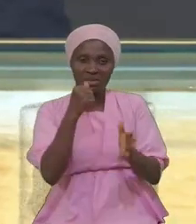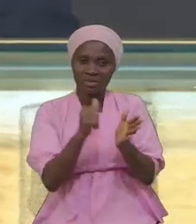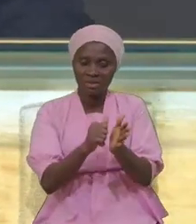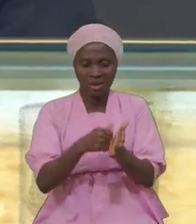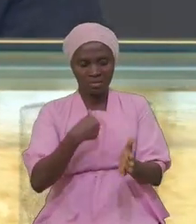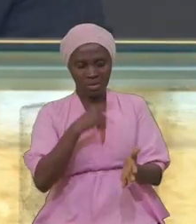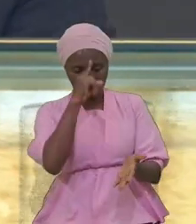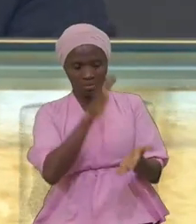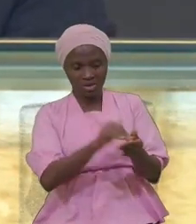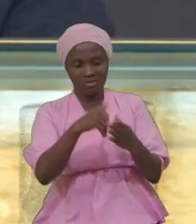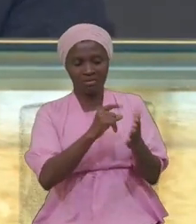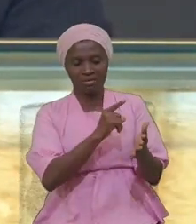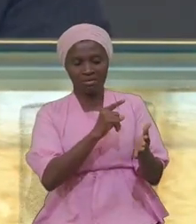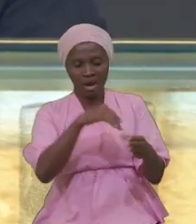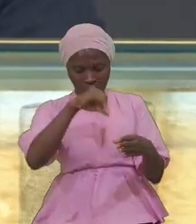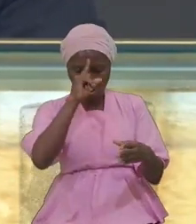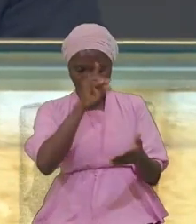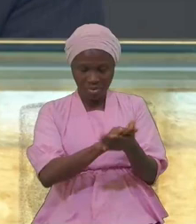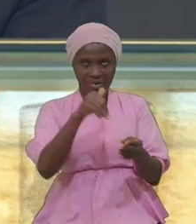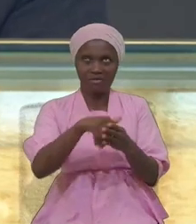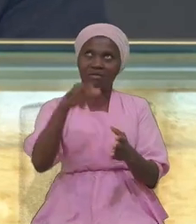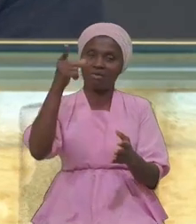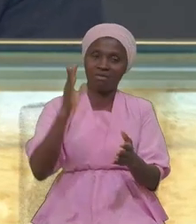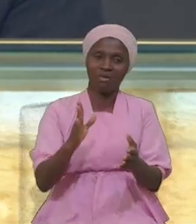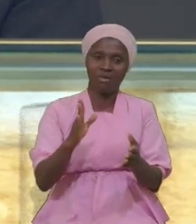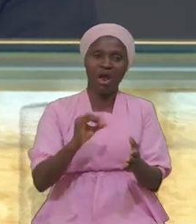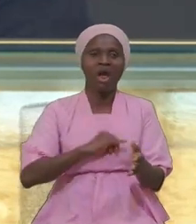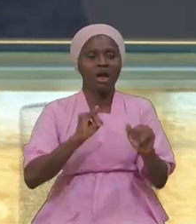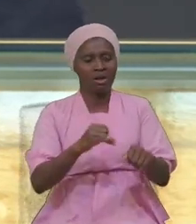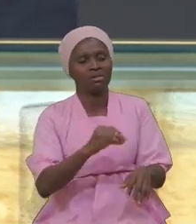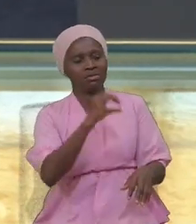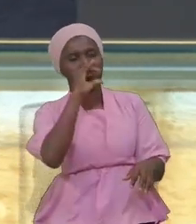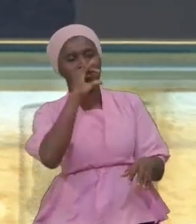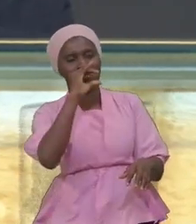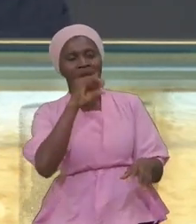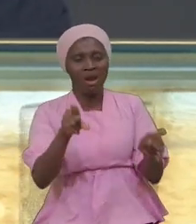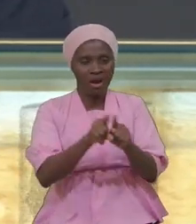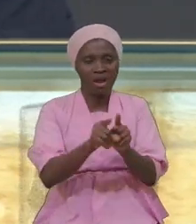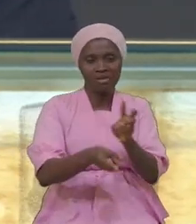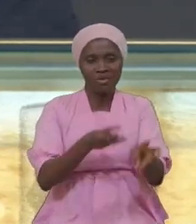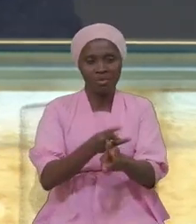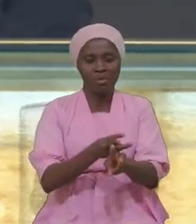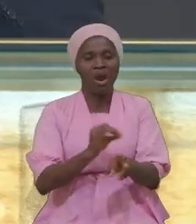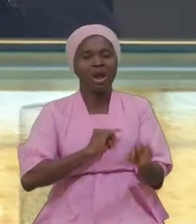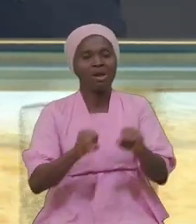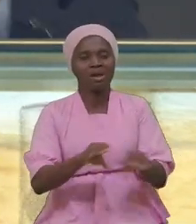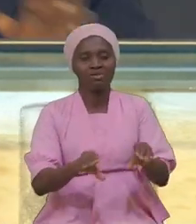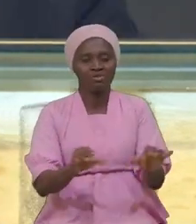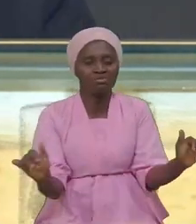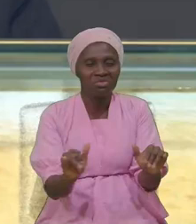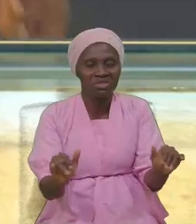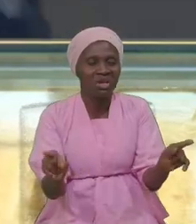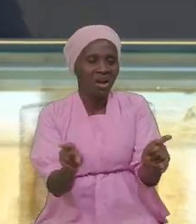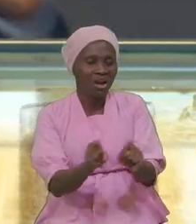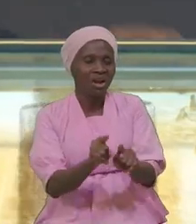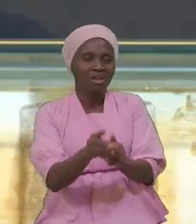je peux être comme le monde, boire comme le monde, et je peux tout faire comme le monde. Tout ce que moi je